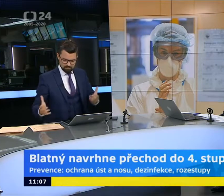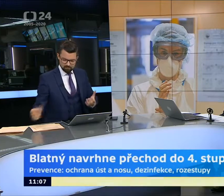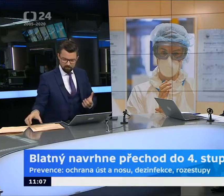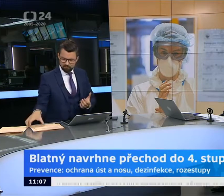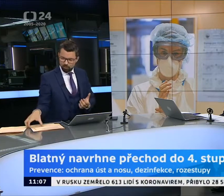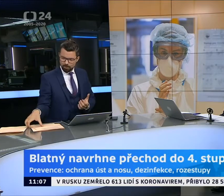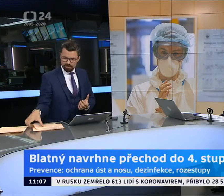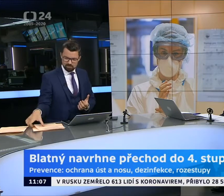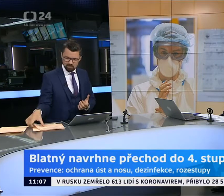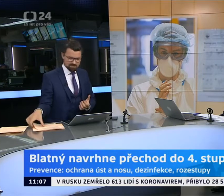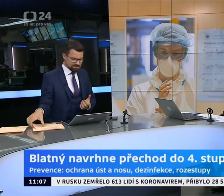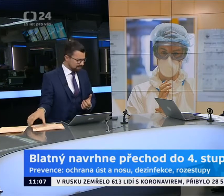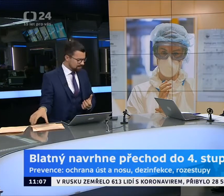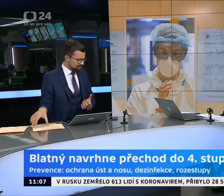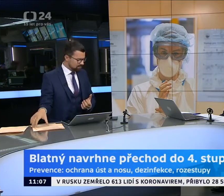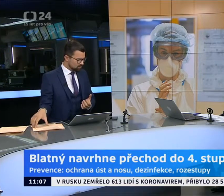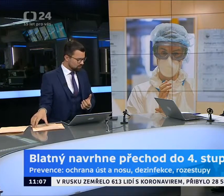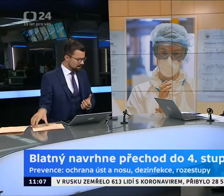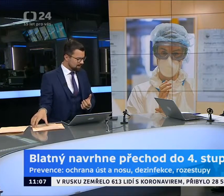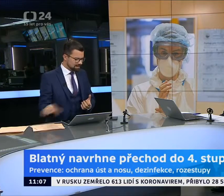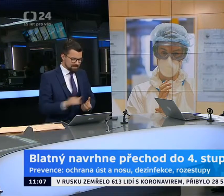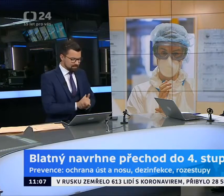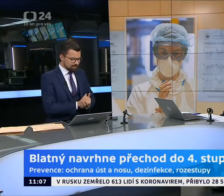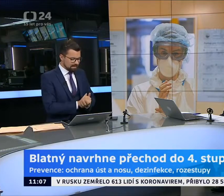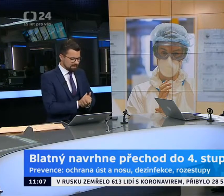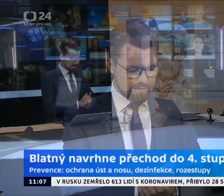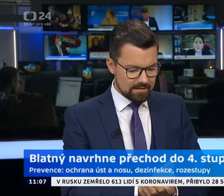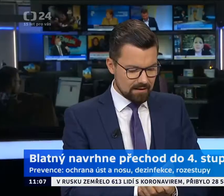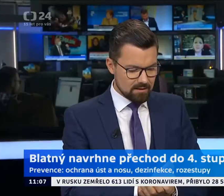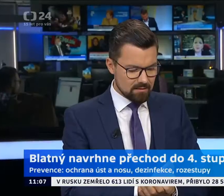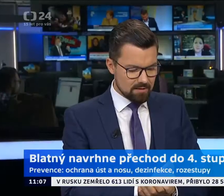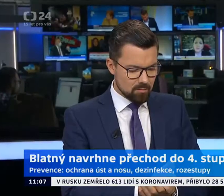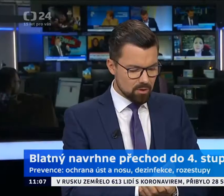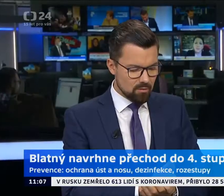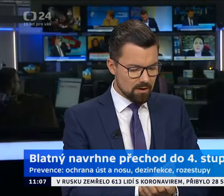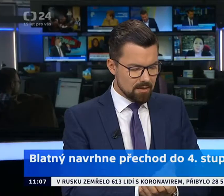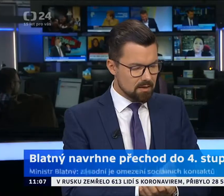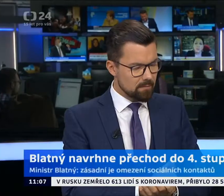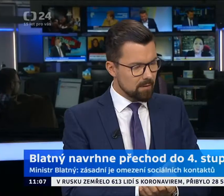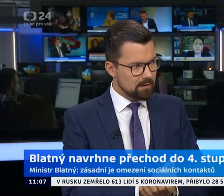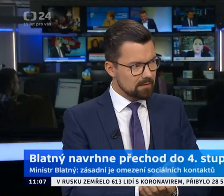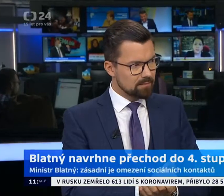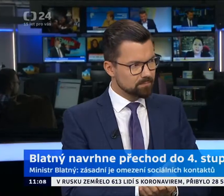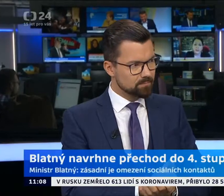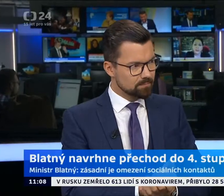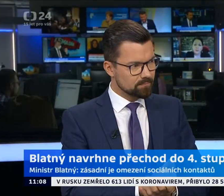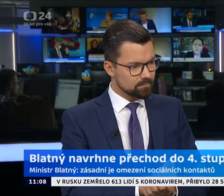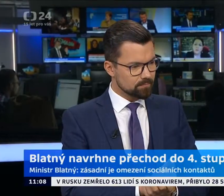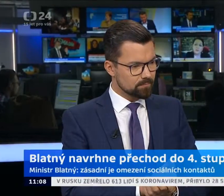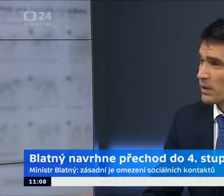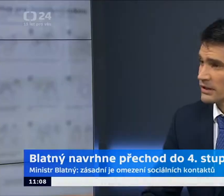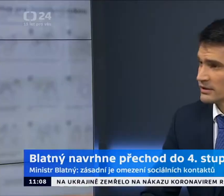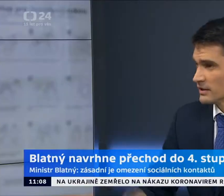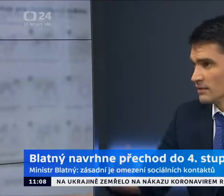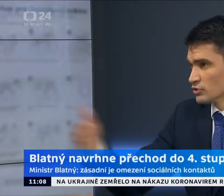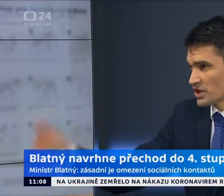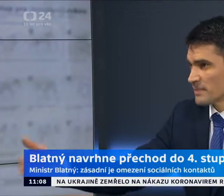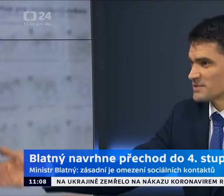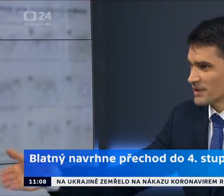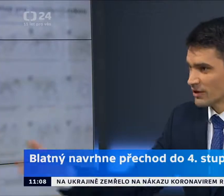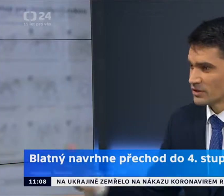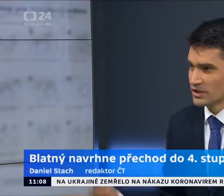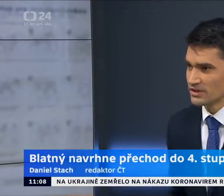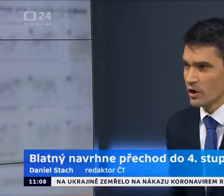volná dispozice v rukou vlády. Tak jak bude konkrétně vypadat? Budou platit ty,